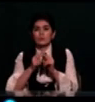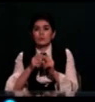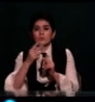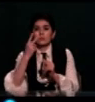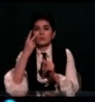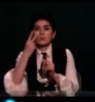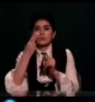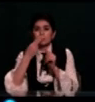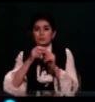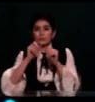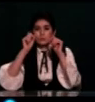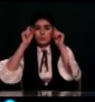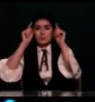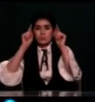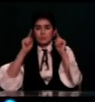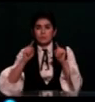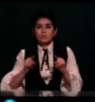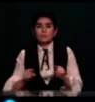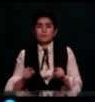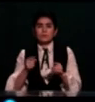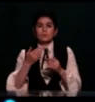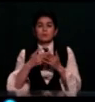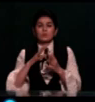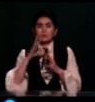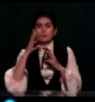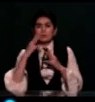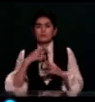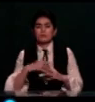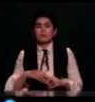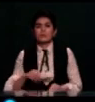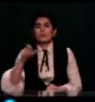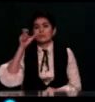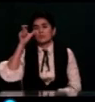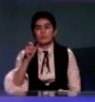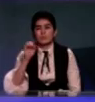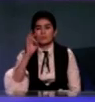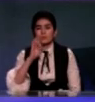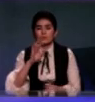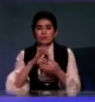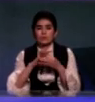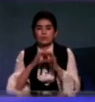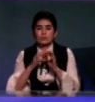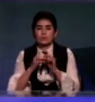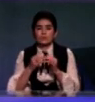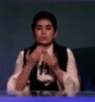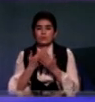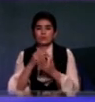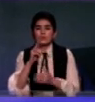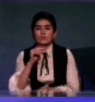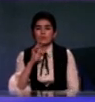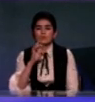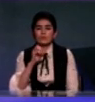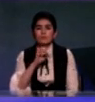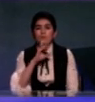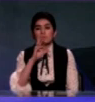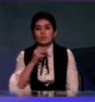два ганглия вертикально, да, по всему телу, соединенными кольцевыми перемычками. В